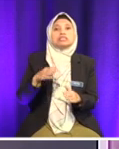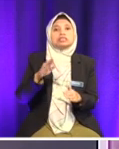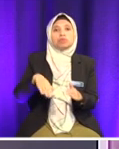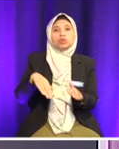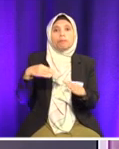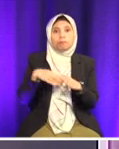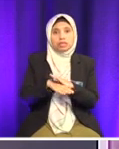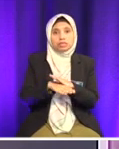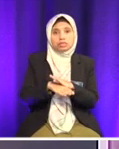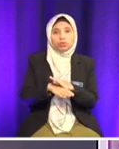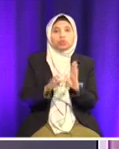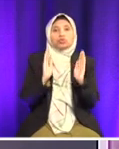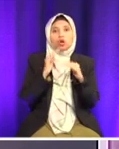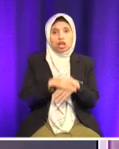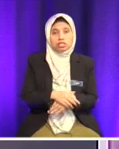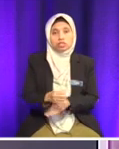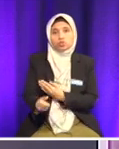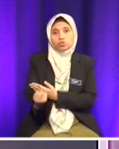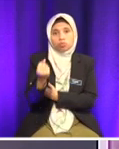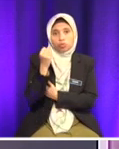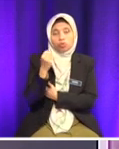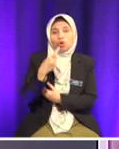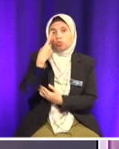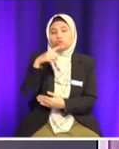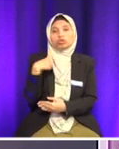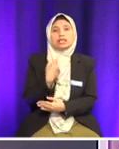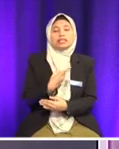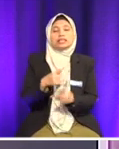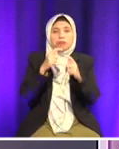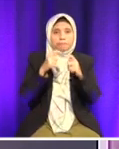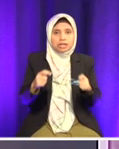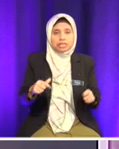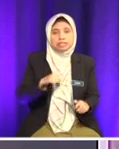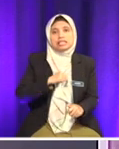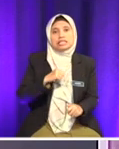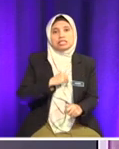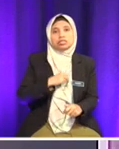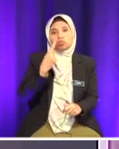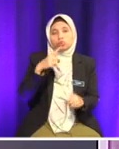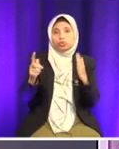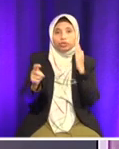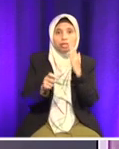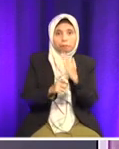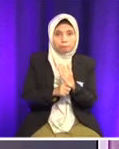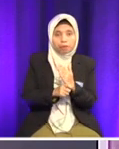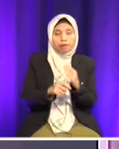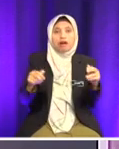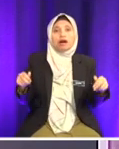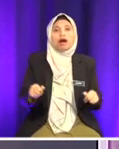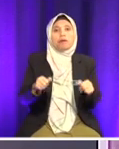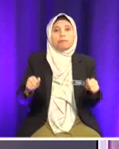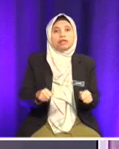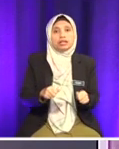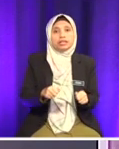amalan-amalan yang dianjurkan untuk kita menenangkan diri kita untuk kita tambahkan amal kita